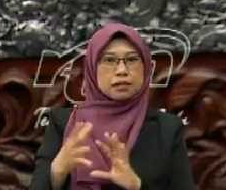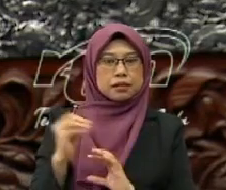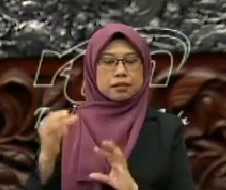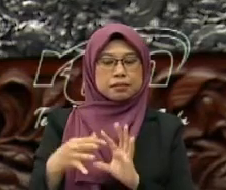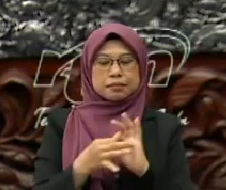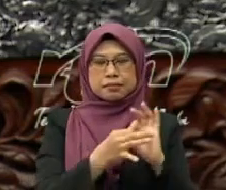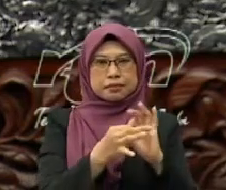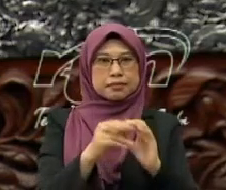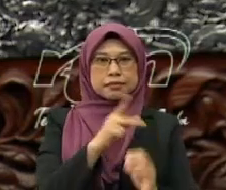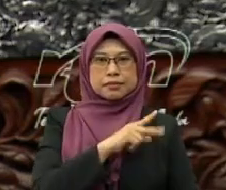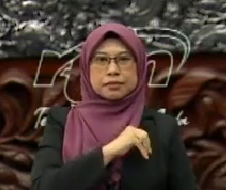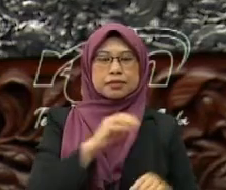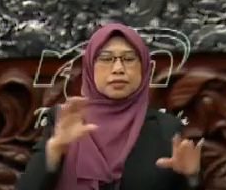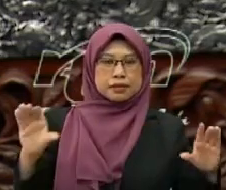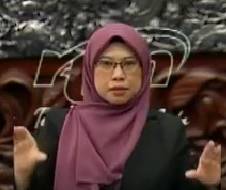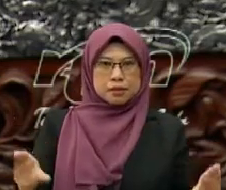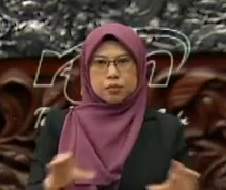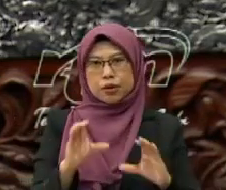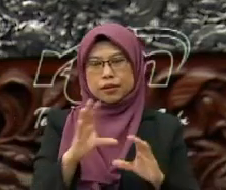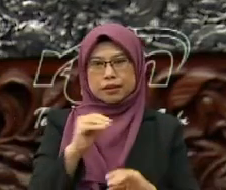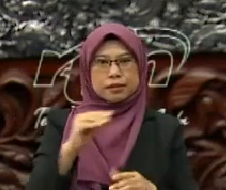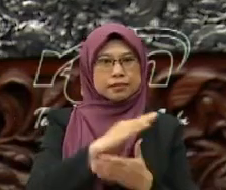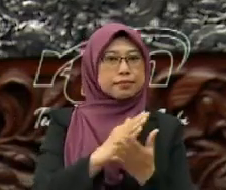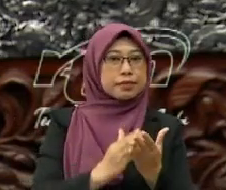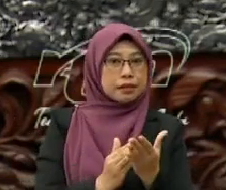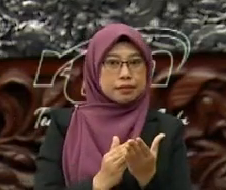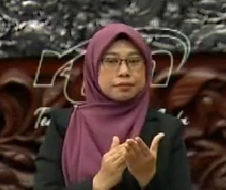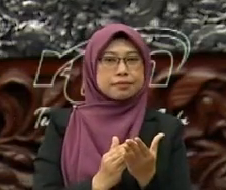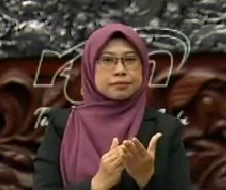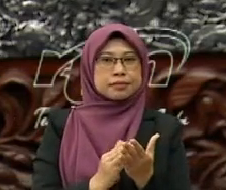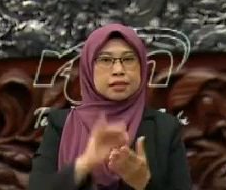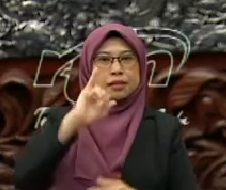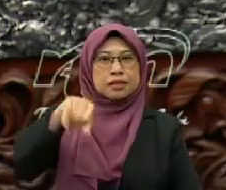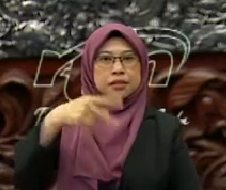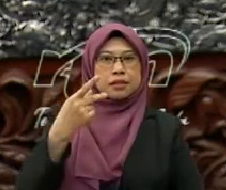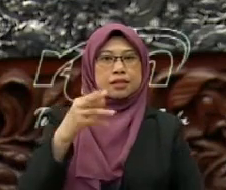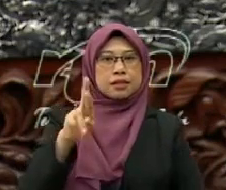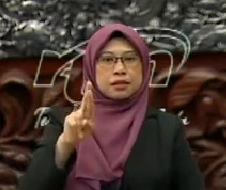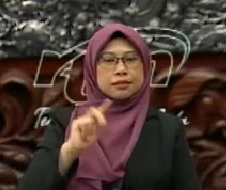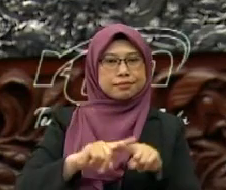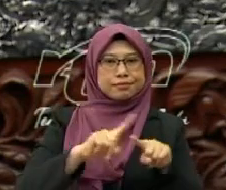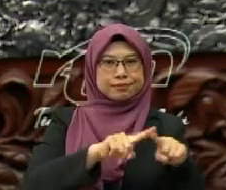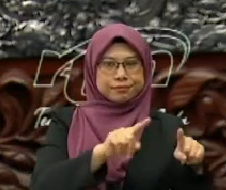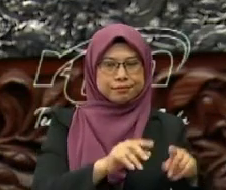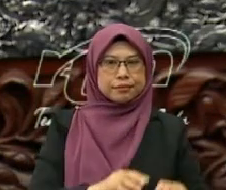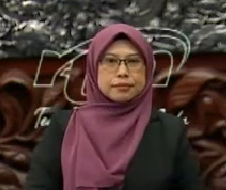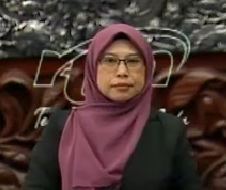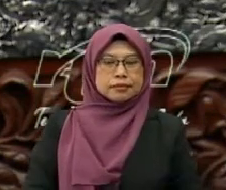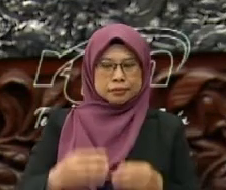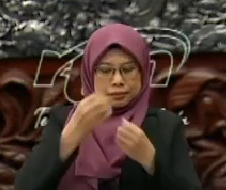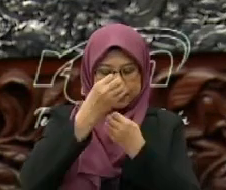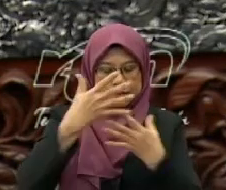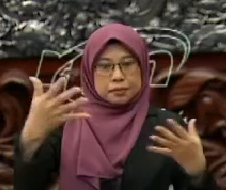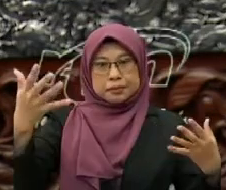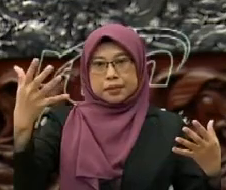berbagai Kementerian akan kita buat sebagian itu mungkin dia bahkan pihak jabatan kerja Rayo dan sebagainya untuk